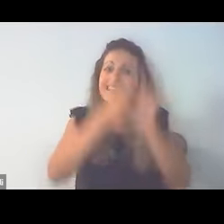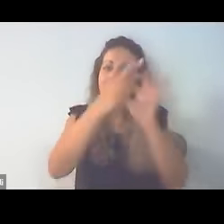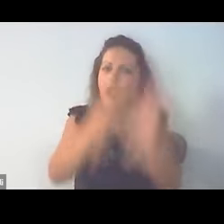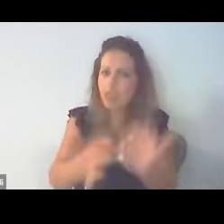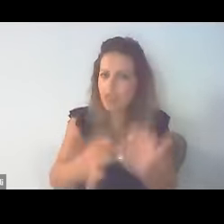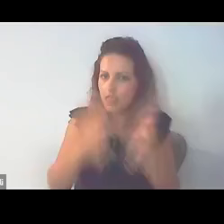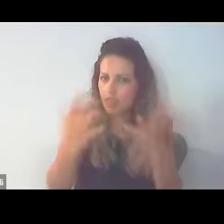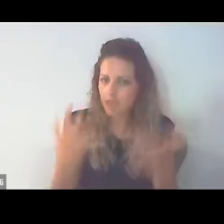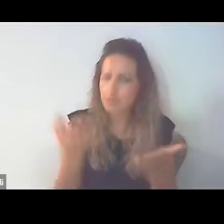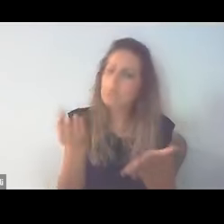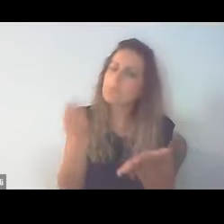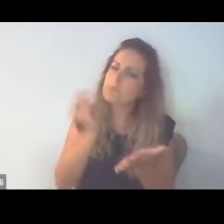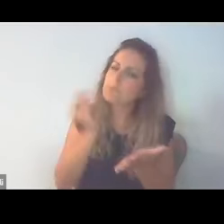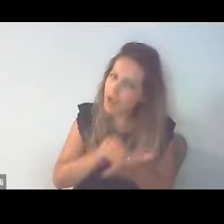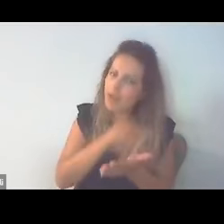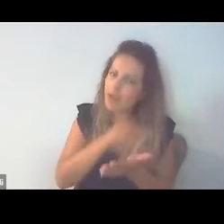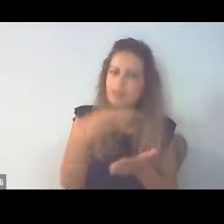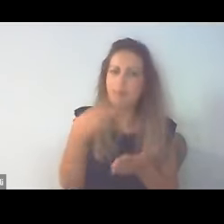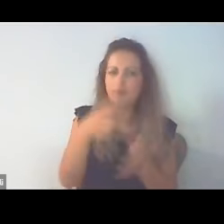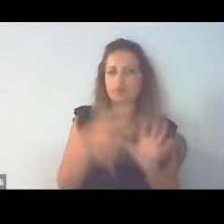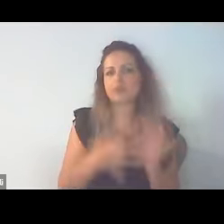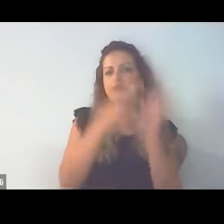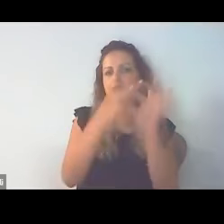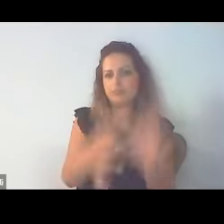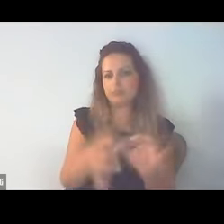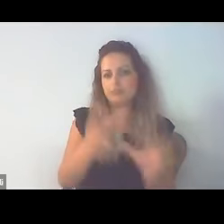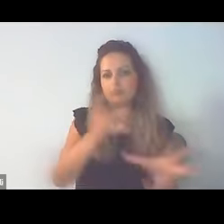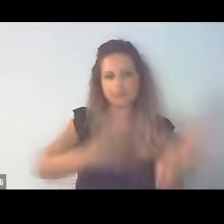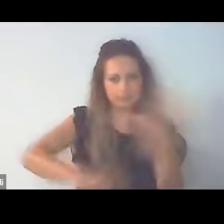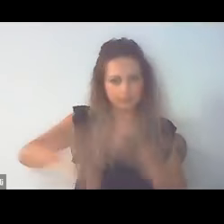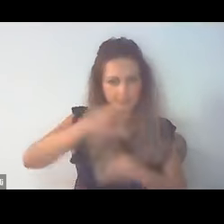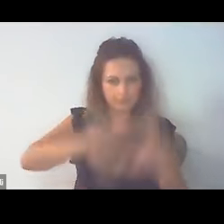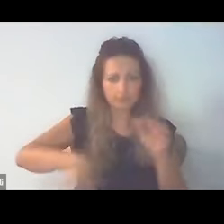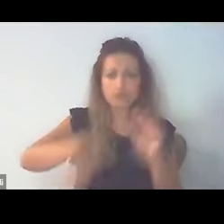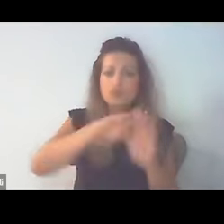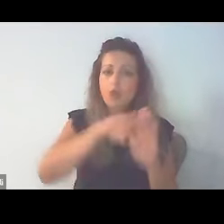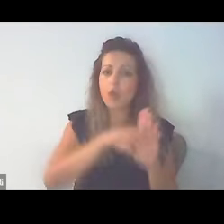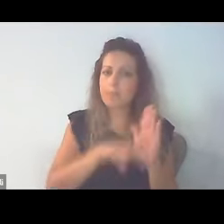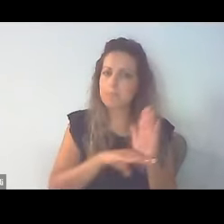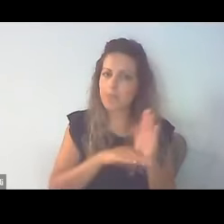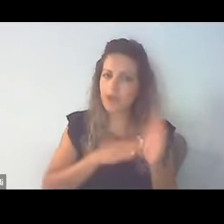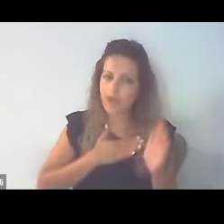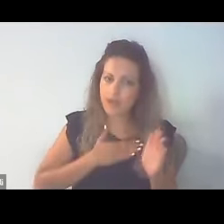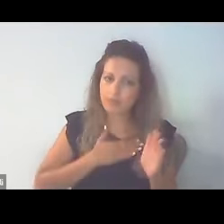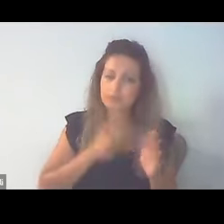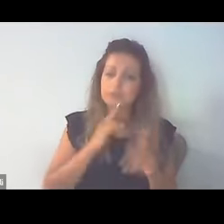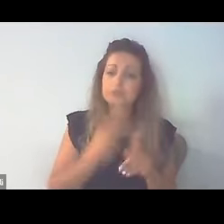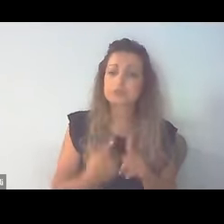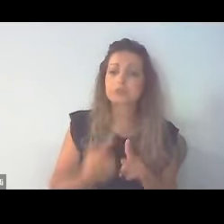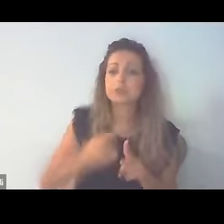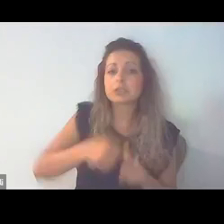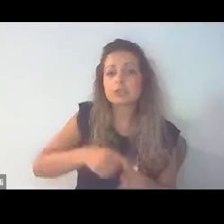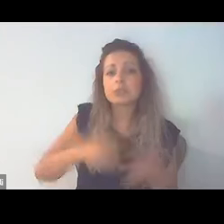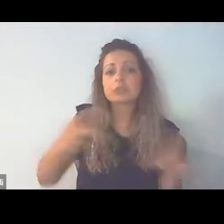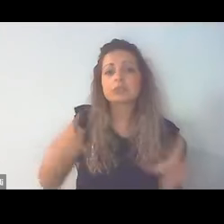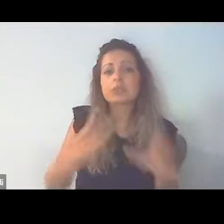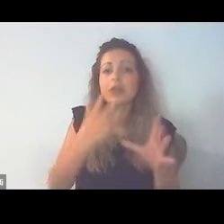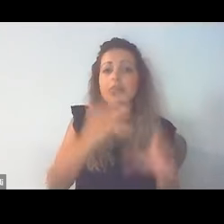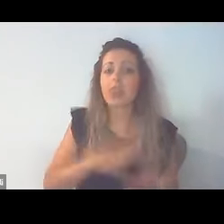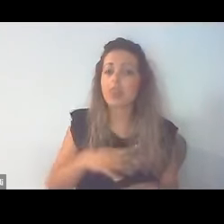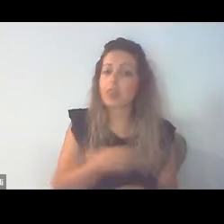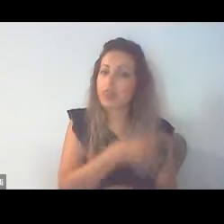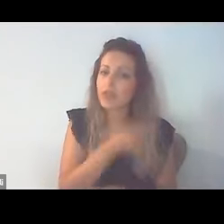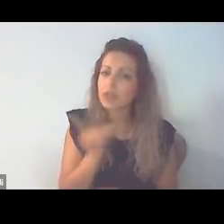θα ξανασυζητήσουμε με αφορμή αυτό το ζήτημα και στο πρόγραμμά μας. Όμως, ενδεχομένως, εάν θέλετε, θα μπορούσαμε